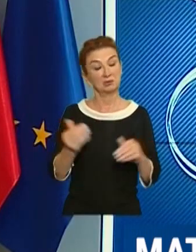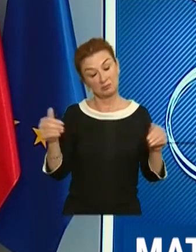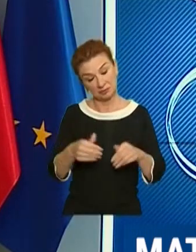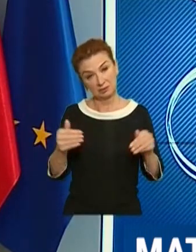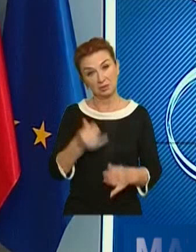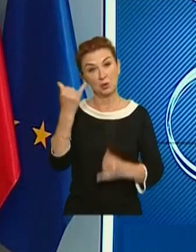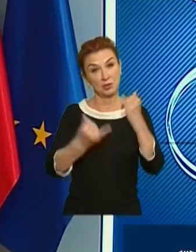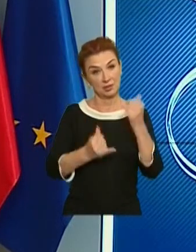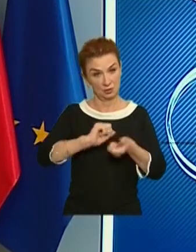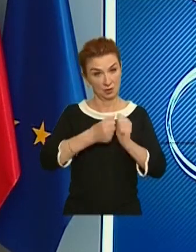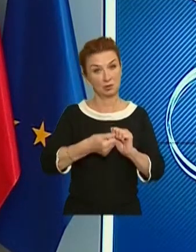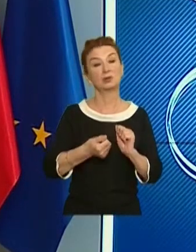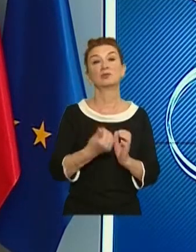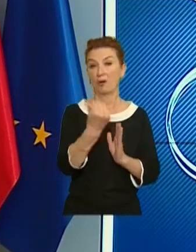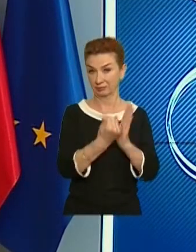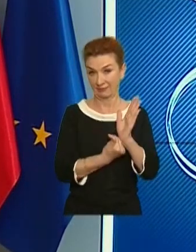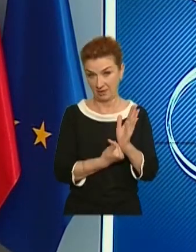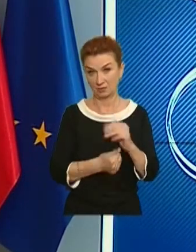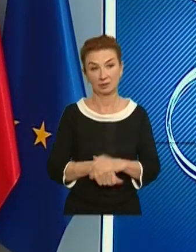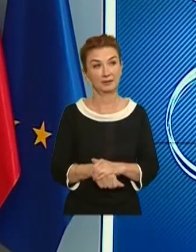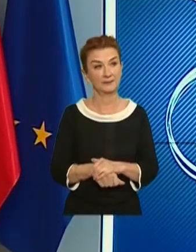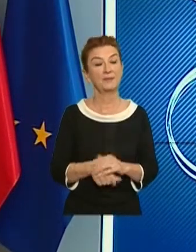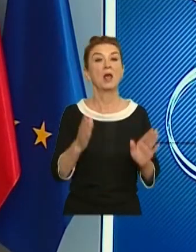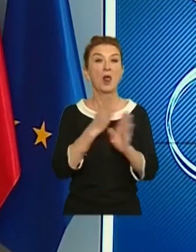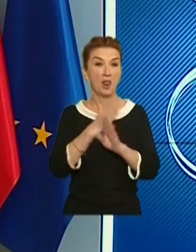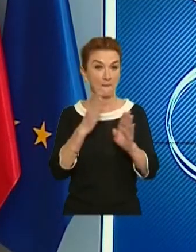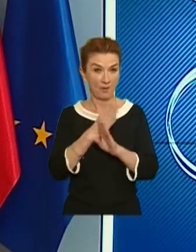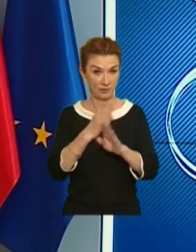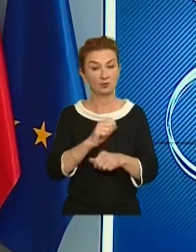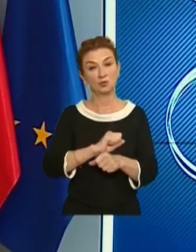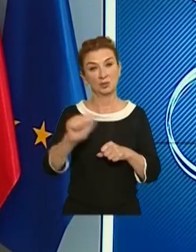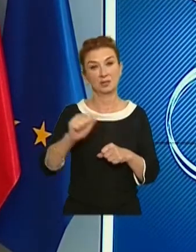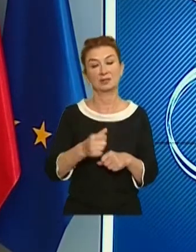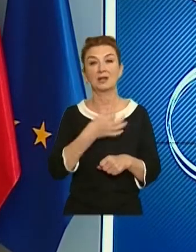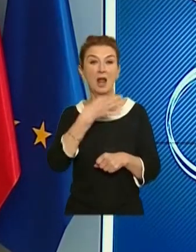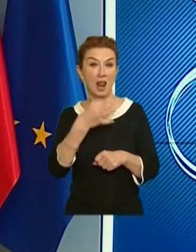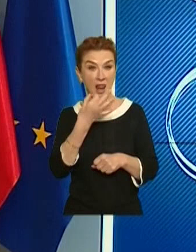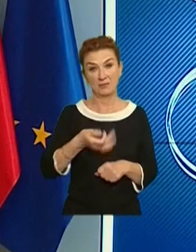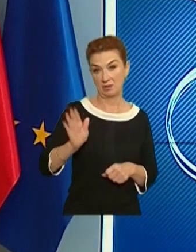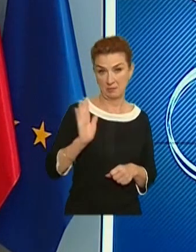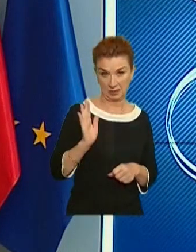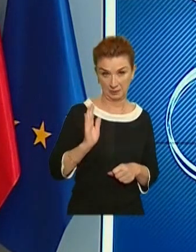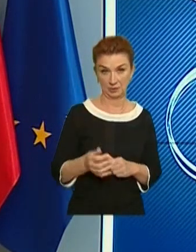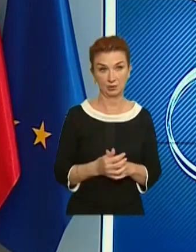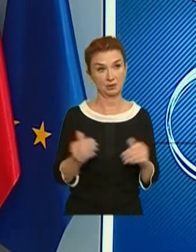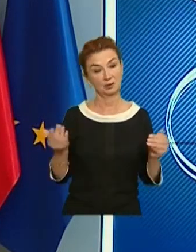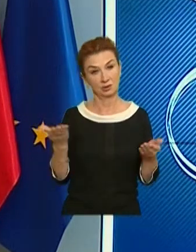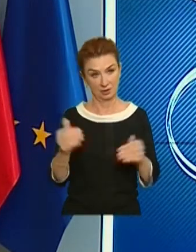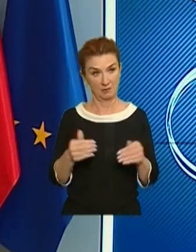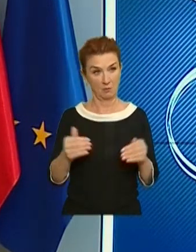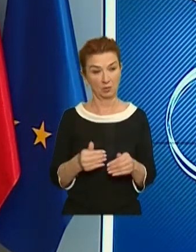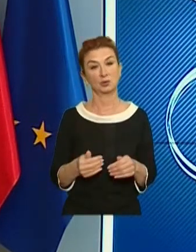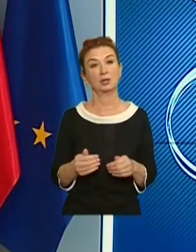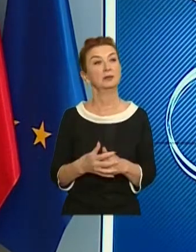pozwalają, bo na świeżym powietrzu, jak mówią nam epidemiolodzy, jest bezpieczniej tam, gdzie można,